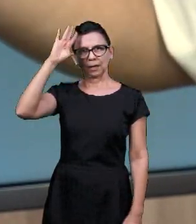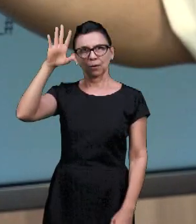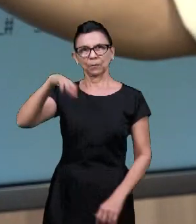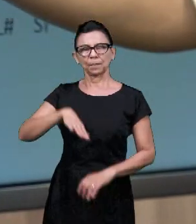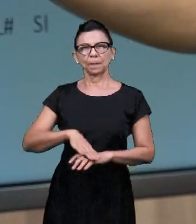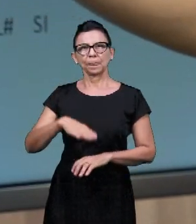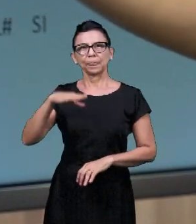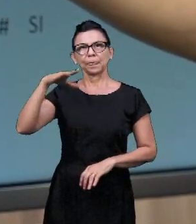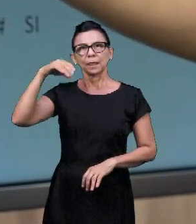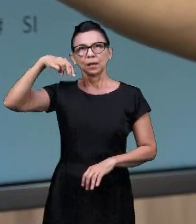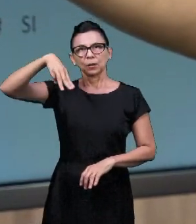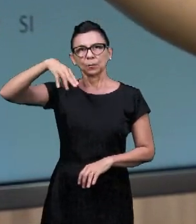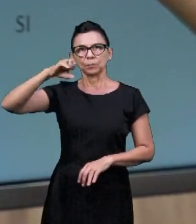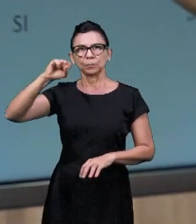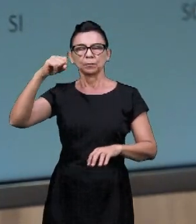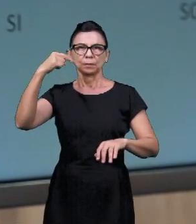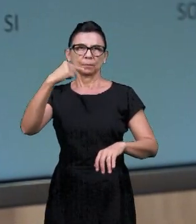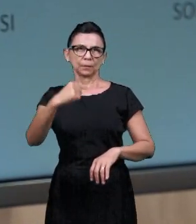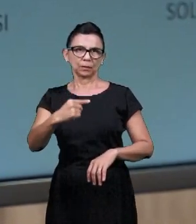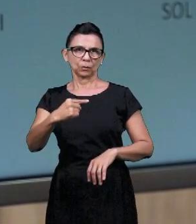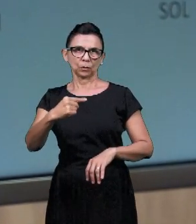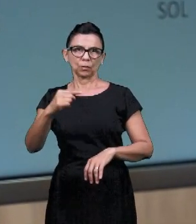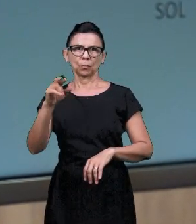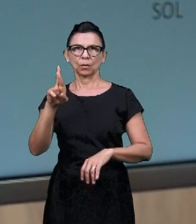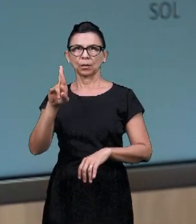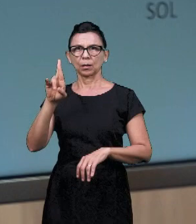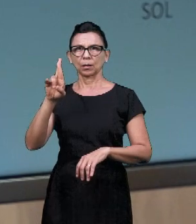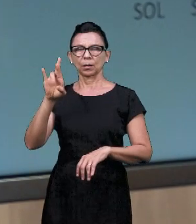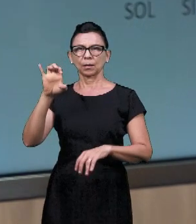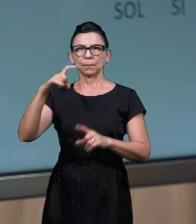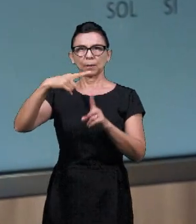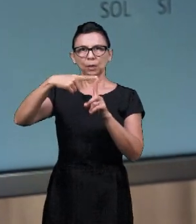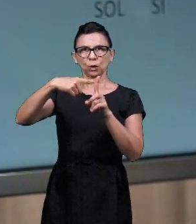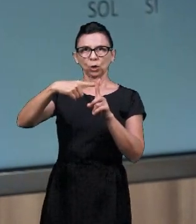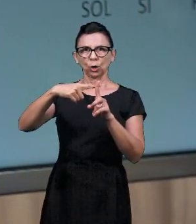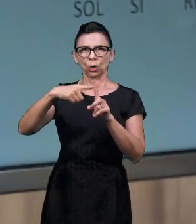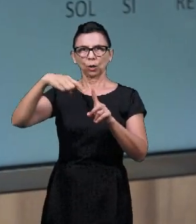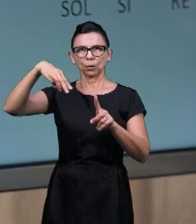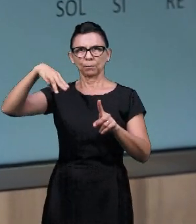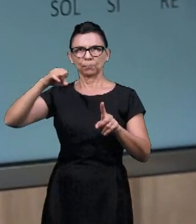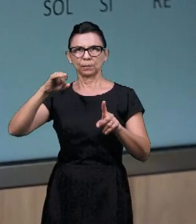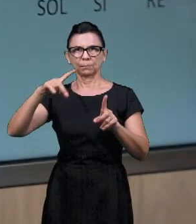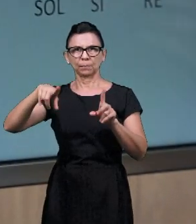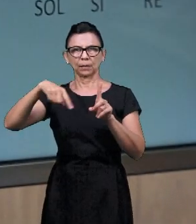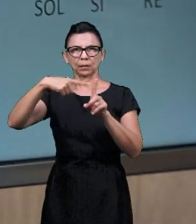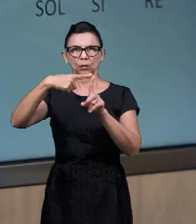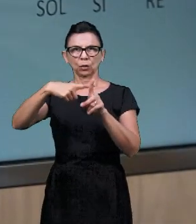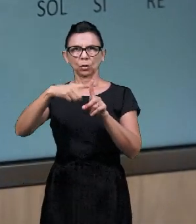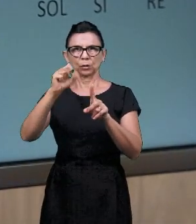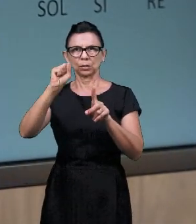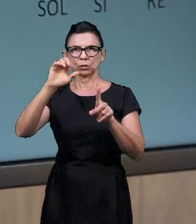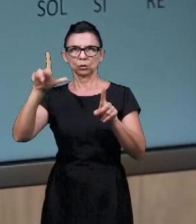majeur, mi majeur et sol majeur. Nous allons connaître les notes.